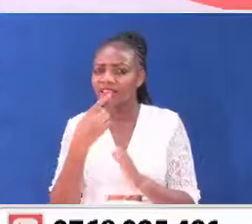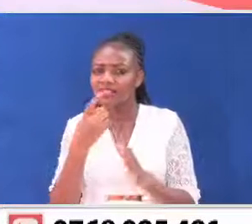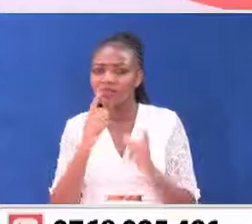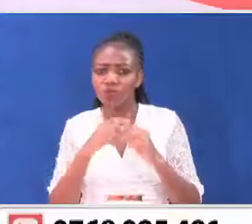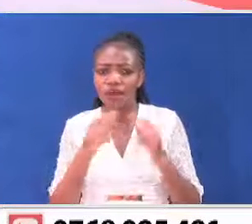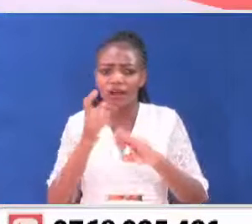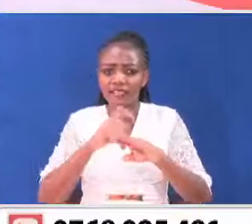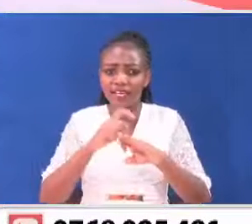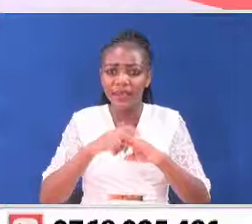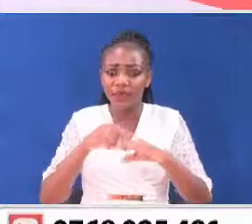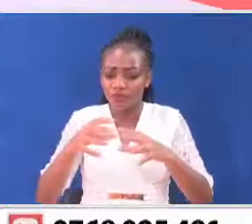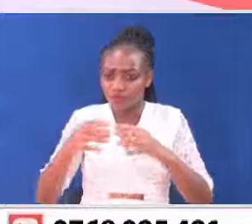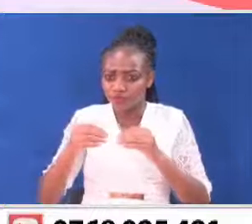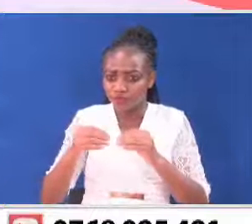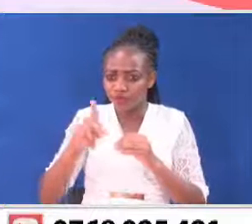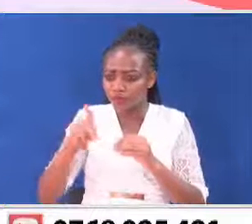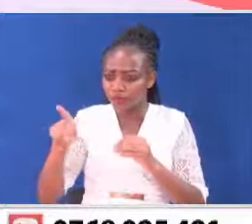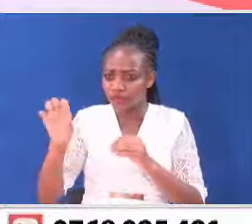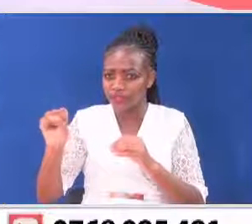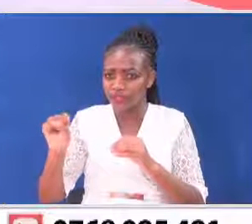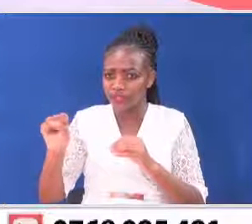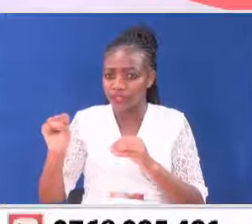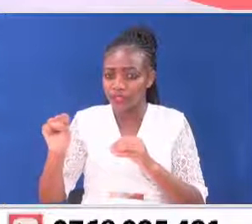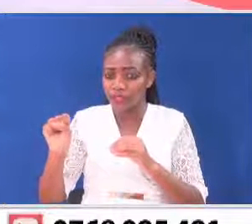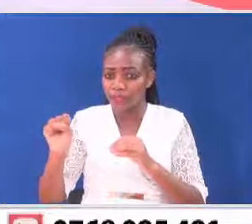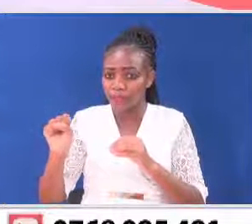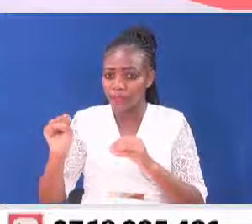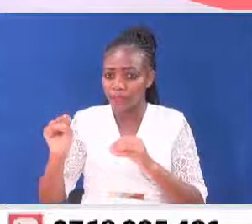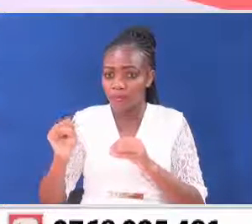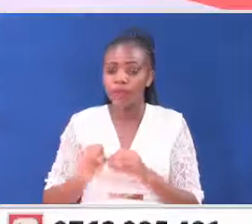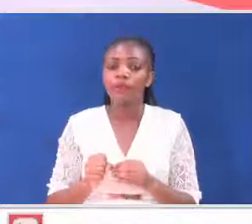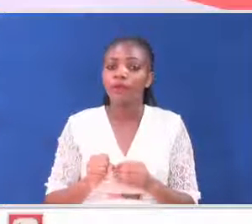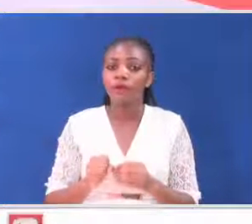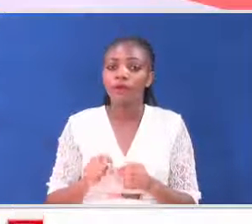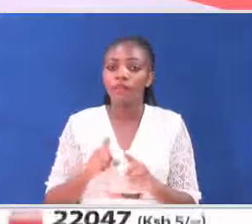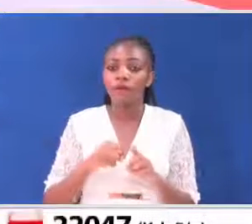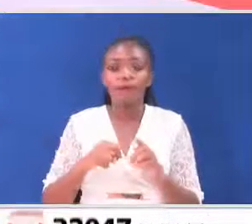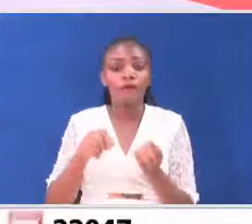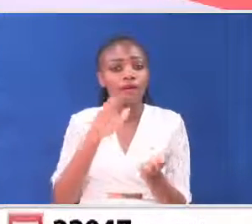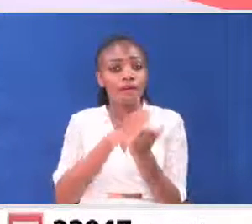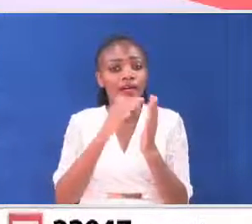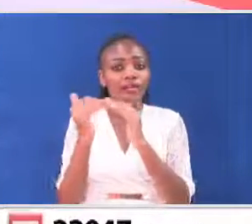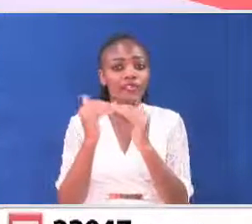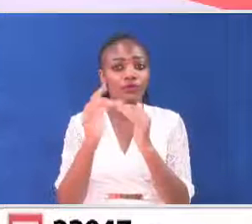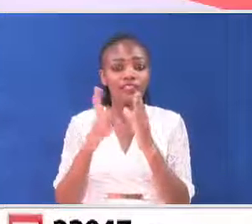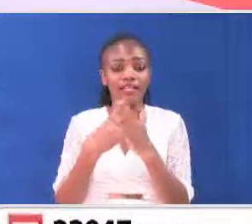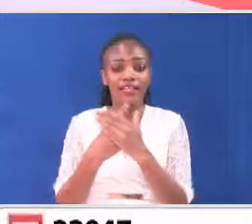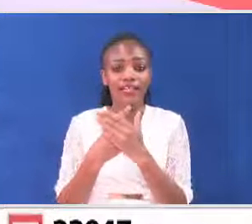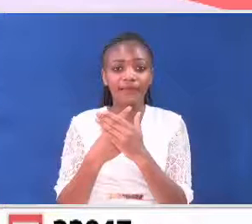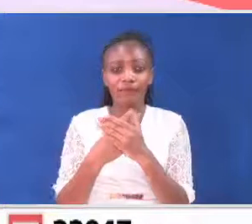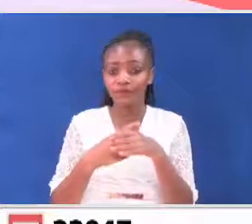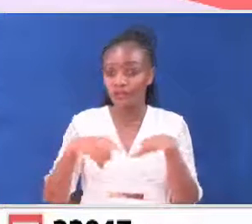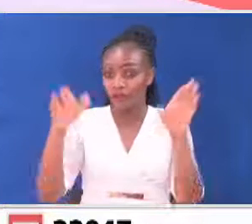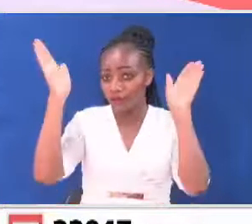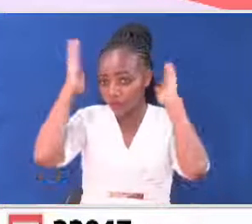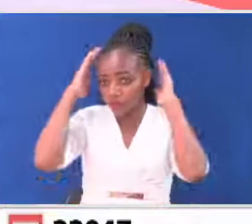hayo alipokuwa anapokea vifaa vya kujikinga kwa wahudumu wa afya kutoka benki ya Equity. Tayari askofu wa kanisa